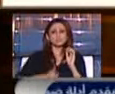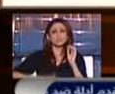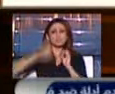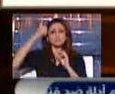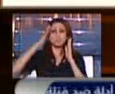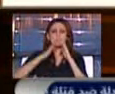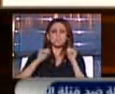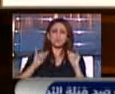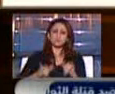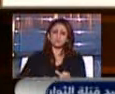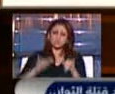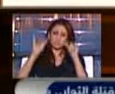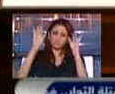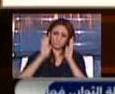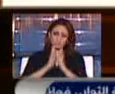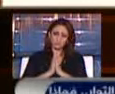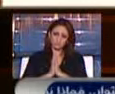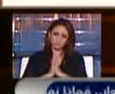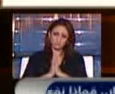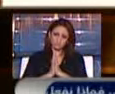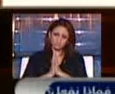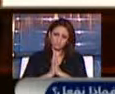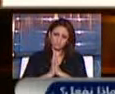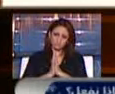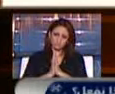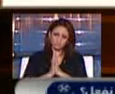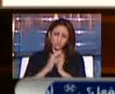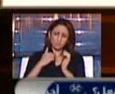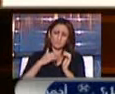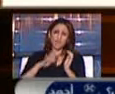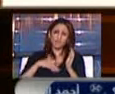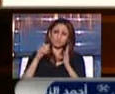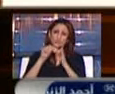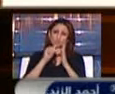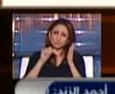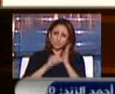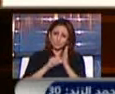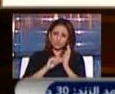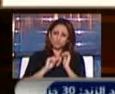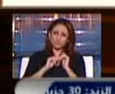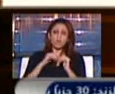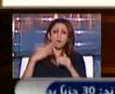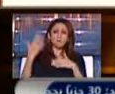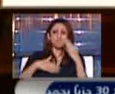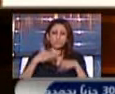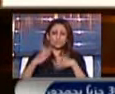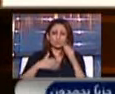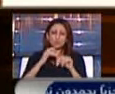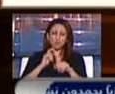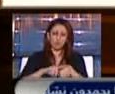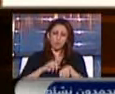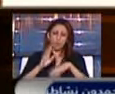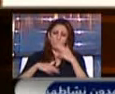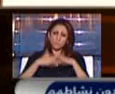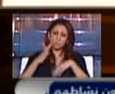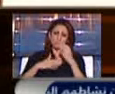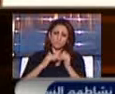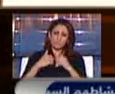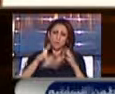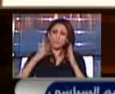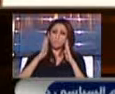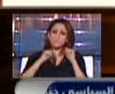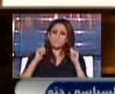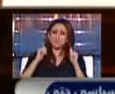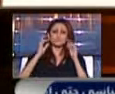لمصر. مين قال ان احنا عاوزين ناخد دستور؟ احنا عاوزين دستور في اقرب فرصه وفي اسرع فرصه، لان احنا عاوزين